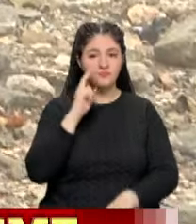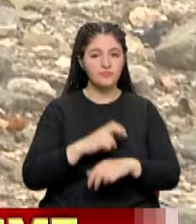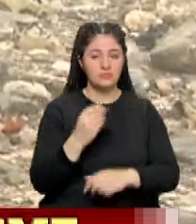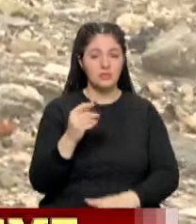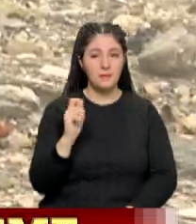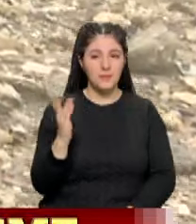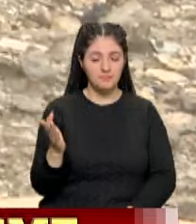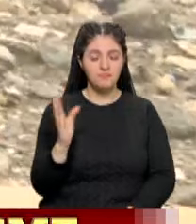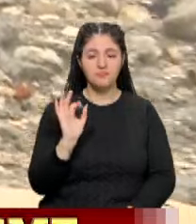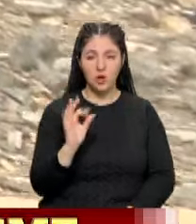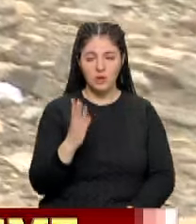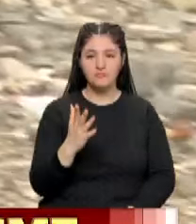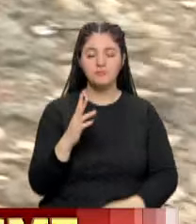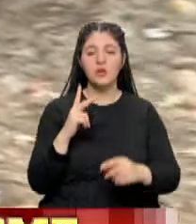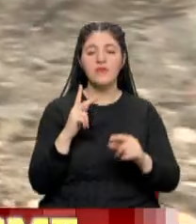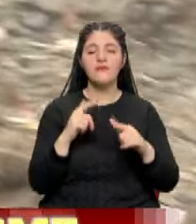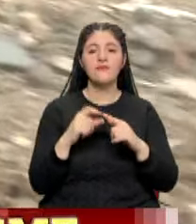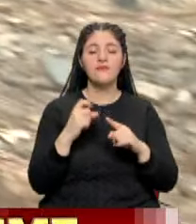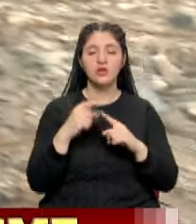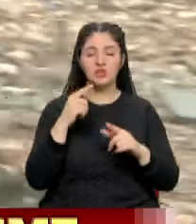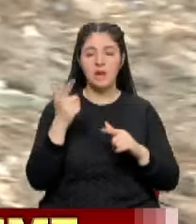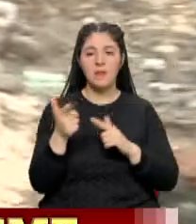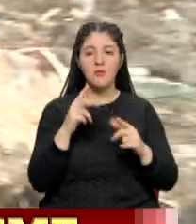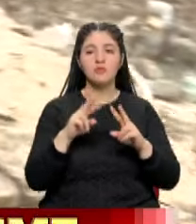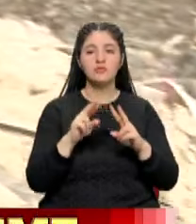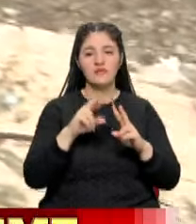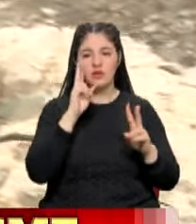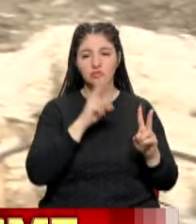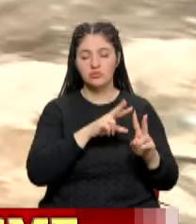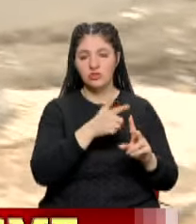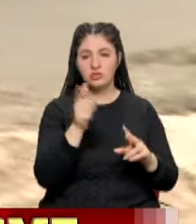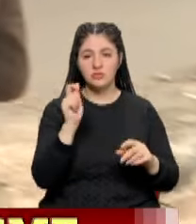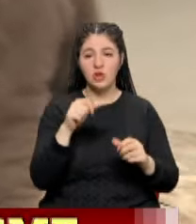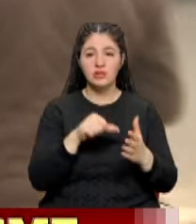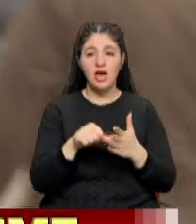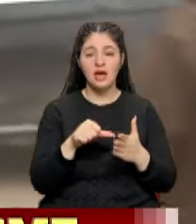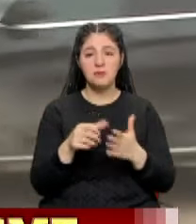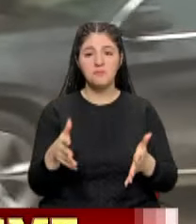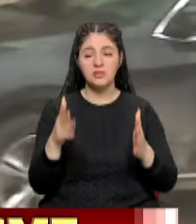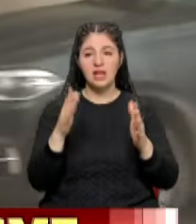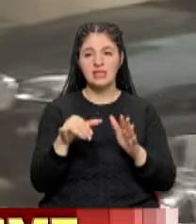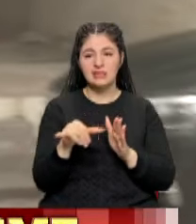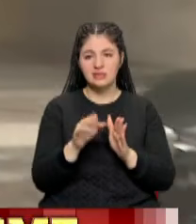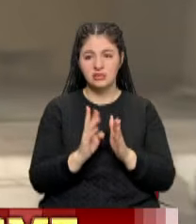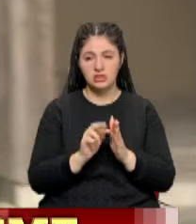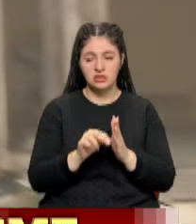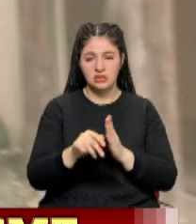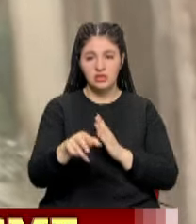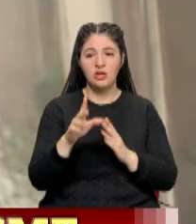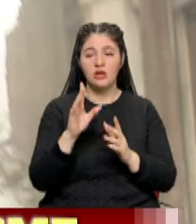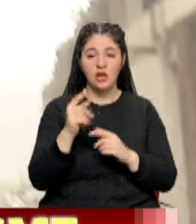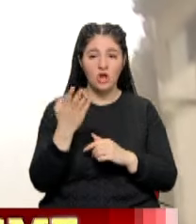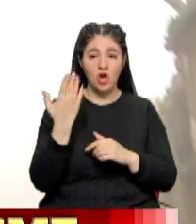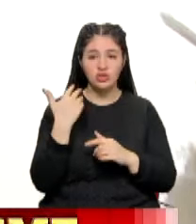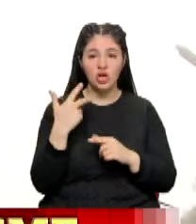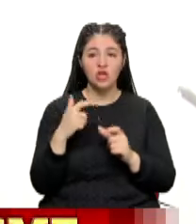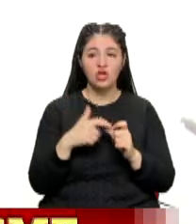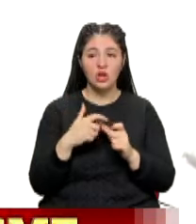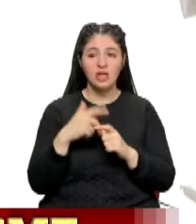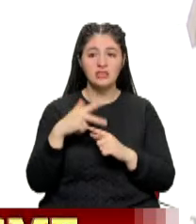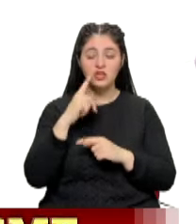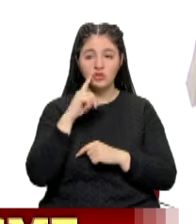hatırlatmasını yapalım. Şöyle Fox kameramanı Mustafa Soybaş göstersin. İşte o tarihi yapıların kıyısından geçiyoruz. Az önce Gökhan Zan